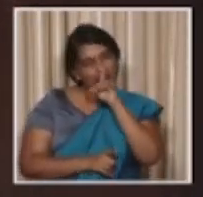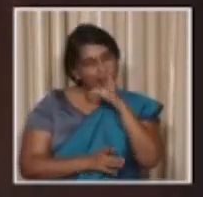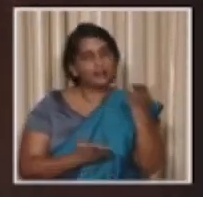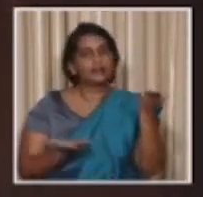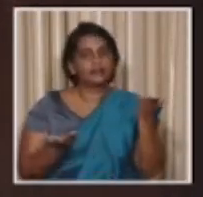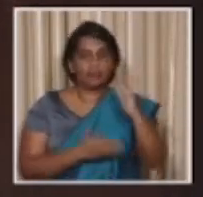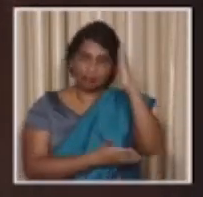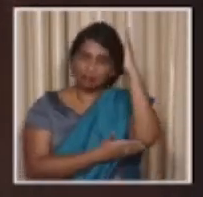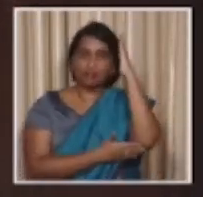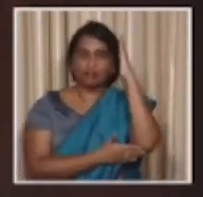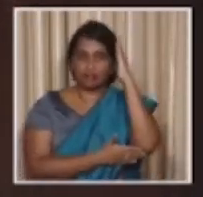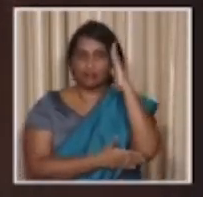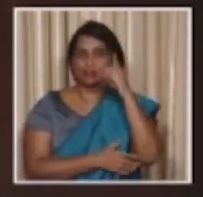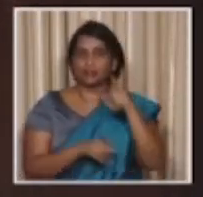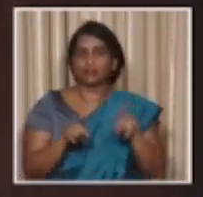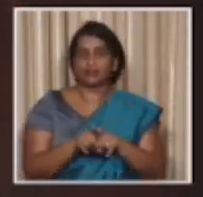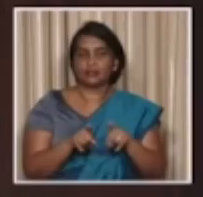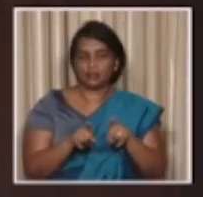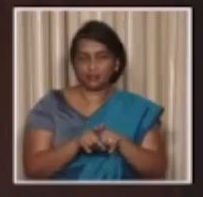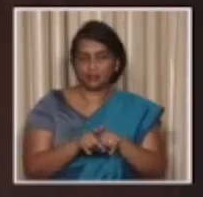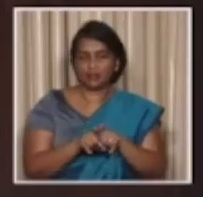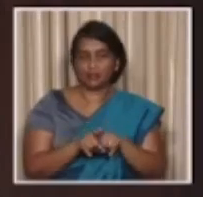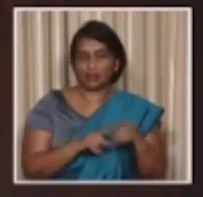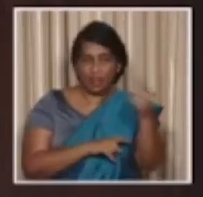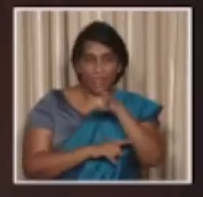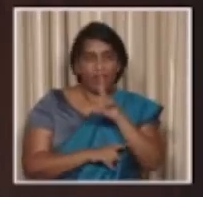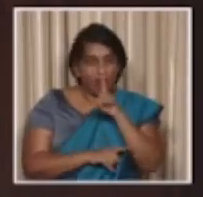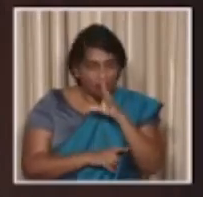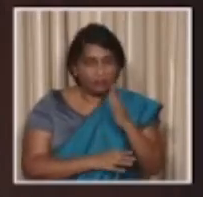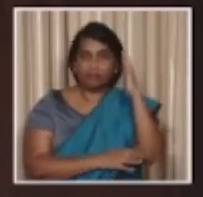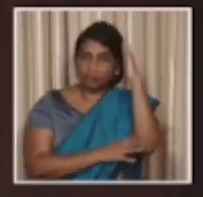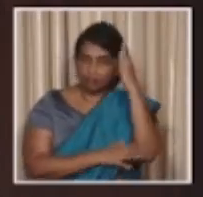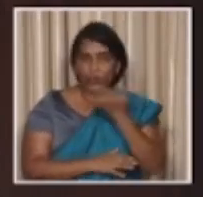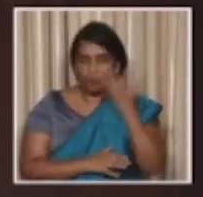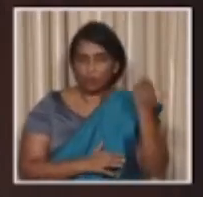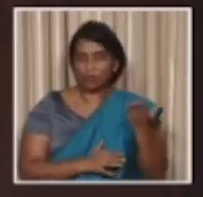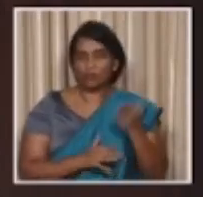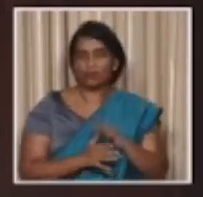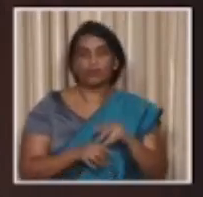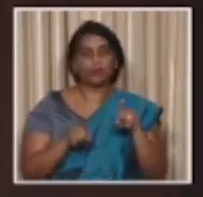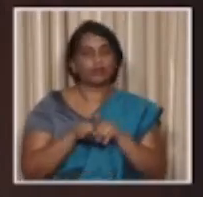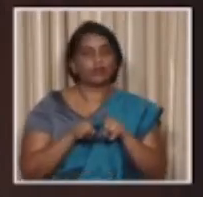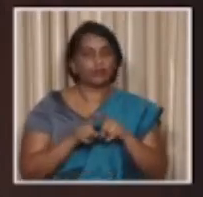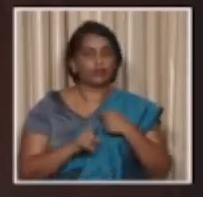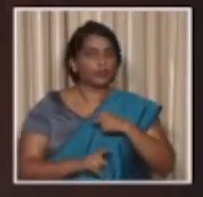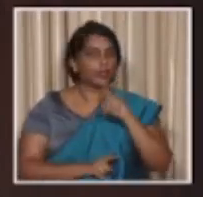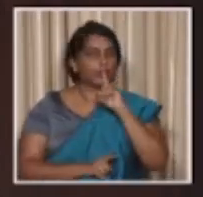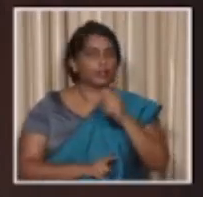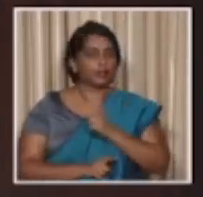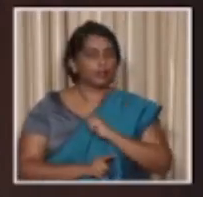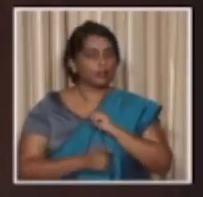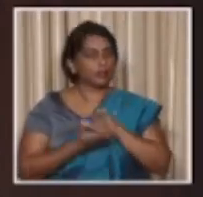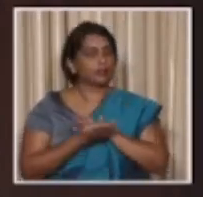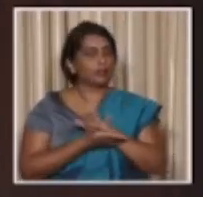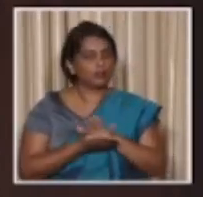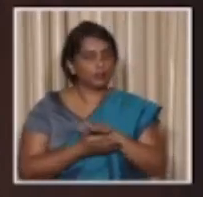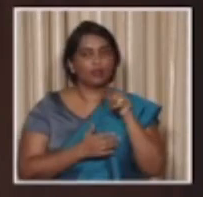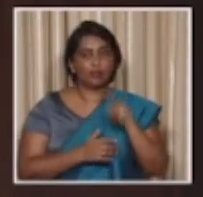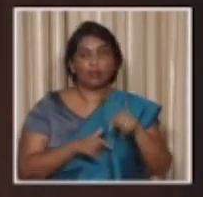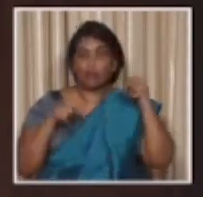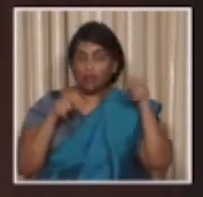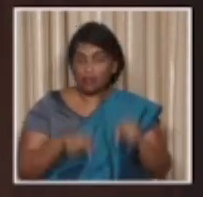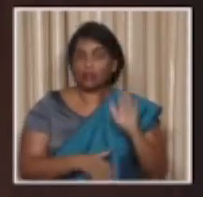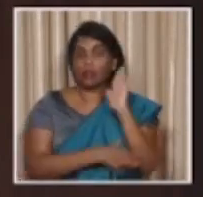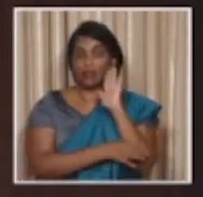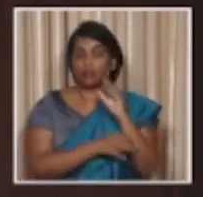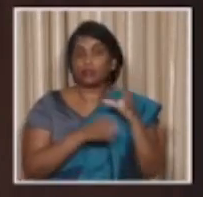තියනවද මේකට අත උස්සන්න තමුන්නාසලා ලැජ්ජාවක් තියනවද මේකට අත උස්සන්න ඒ නිසා මම කියන්න කැමති බොහොම පැහැදිලිව අද ශ්‍රී